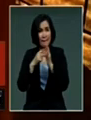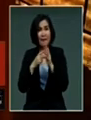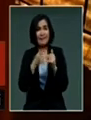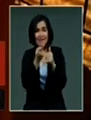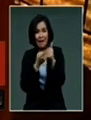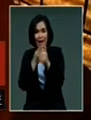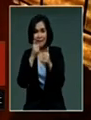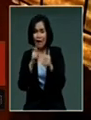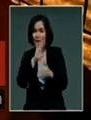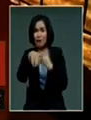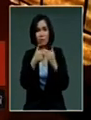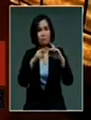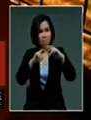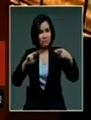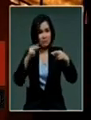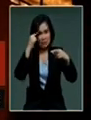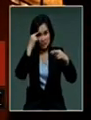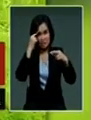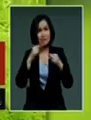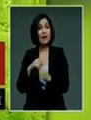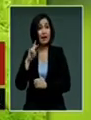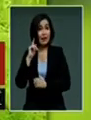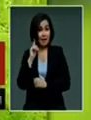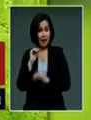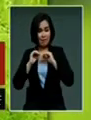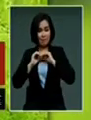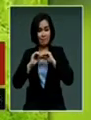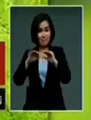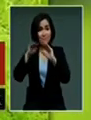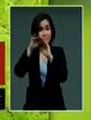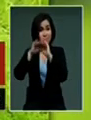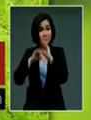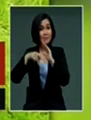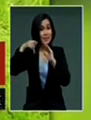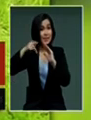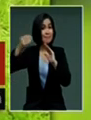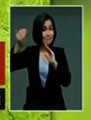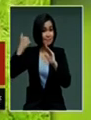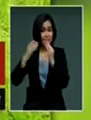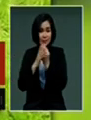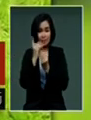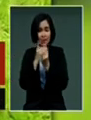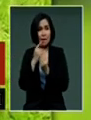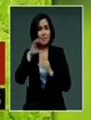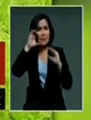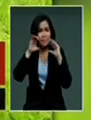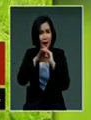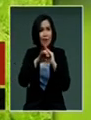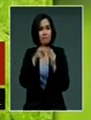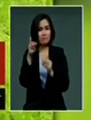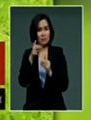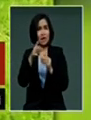ผ่าพันธุ์ขณะที่สำนักข่าวรอยเตอร์นะคะก็เพิ่งจะเผยแพร่รายงานพิเศษเมื่อสัปดาห์ที่ผ่านมานี่เองค่ะมีภาพแล้วก็มีเหตุการณ์